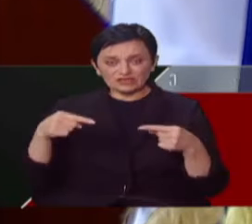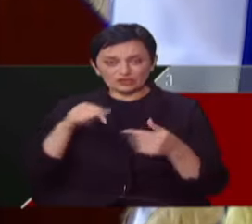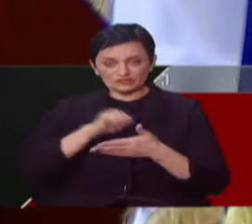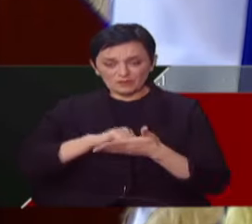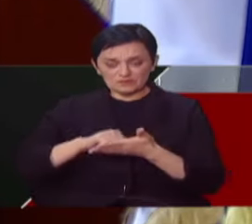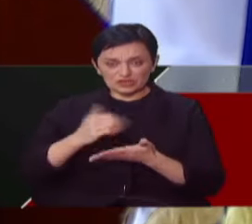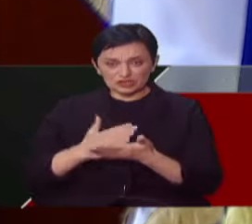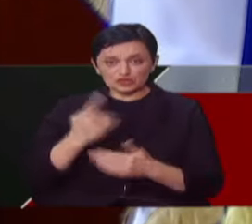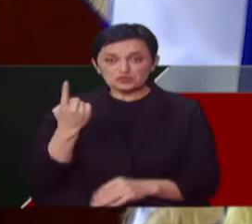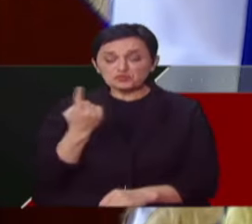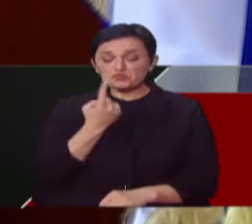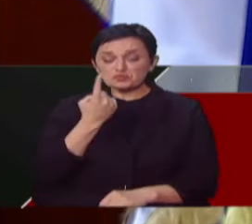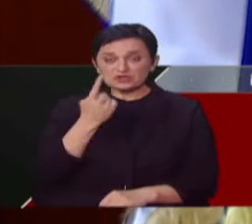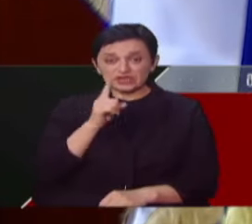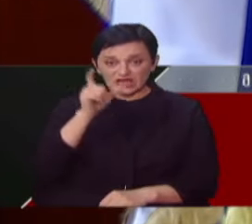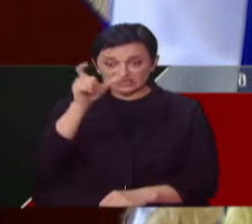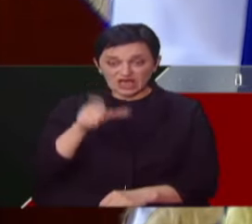rad kmaunda pirveli, rad